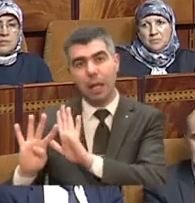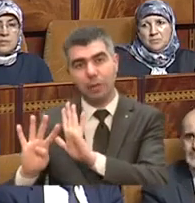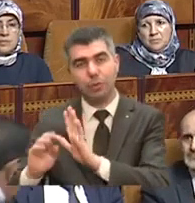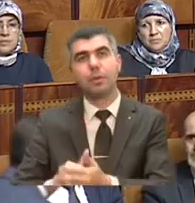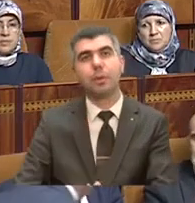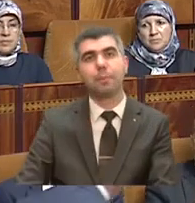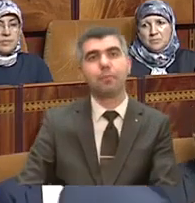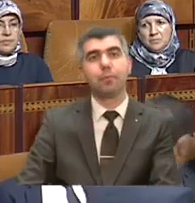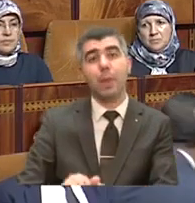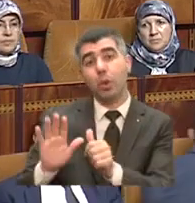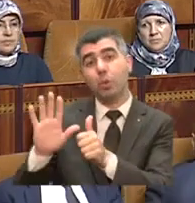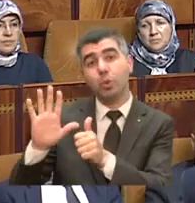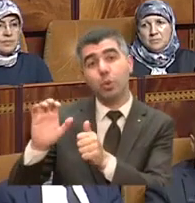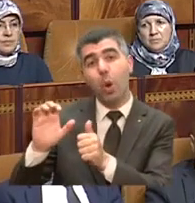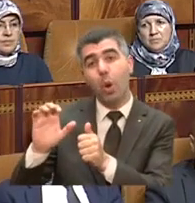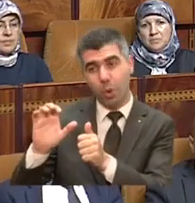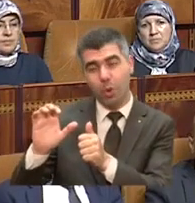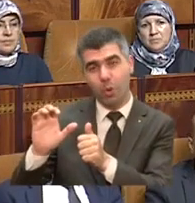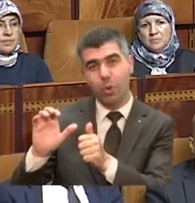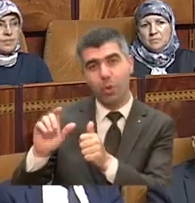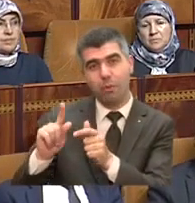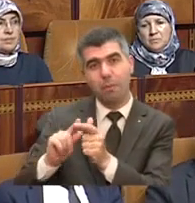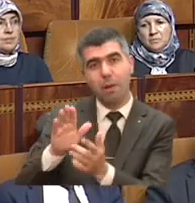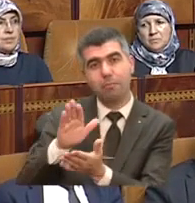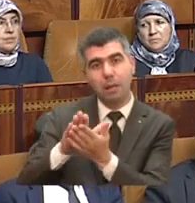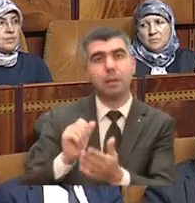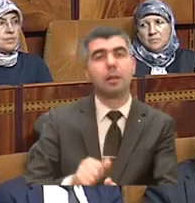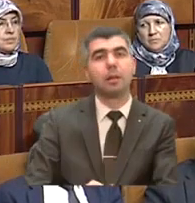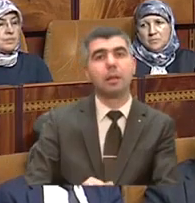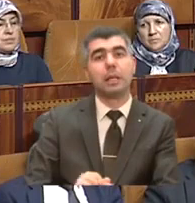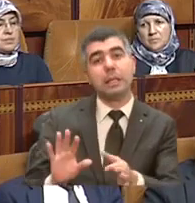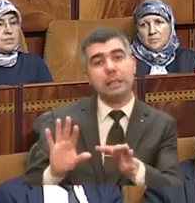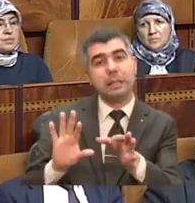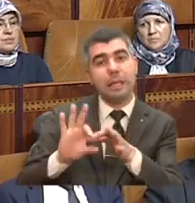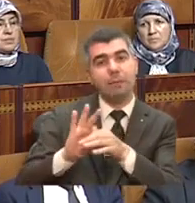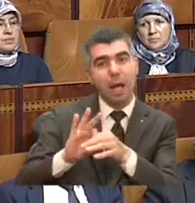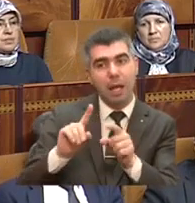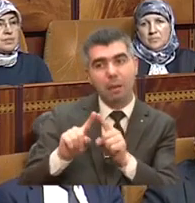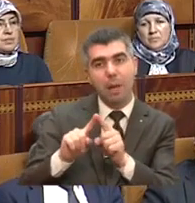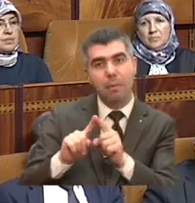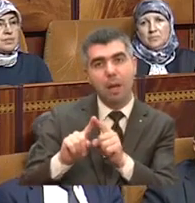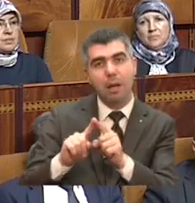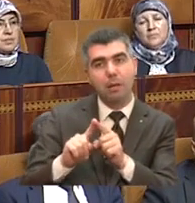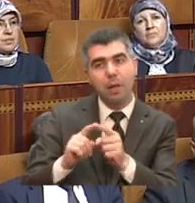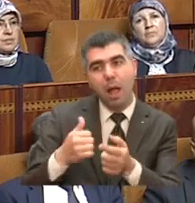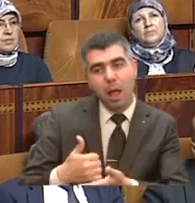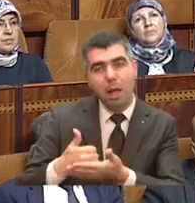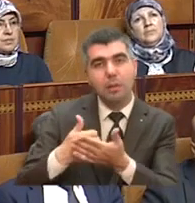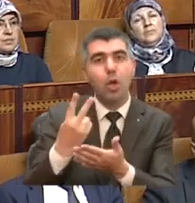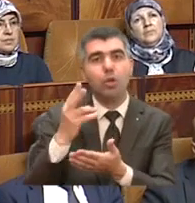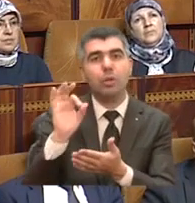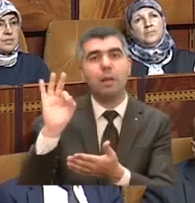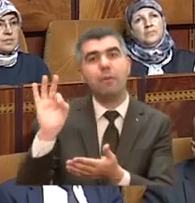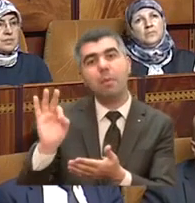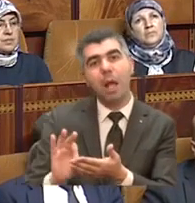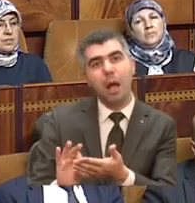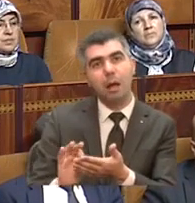لنا غير 6 شهور، ولكن مع الأسف اتفاقية الله دار منها واحد 20%. السيد الوزير، يعني